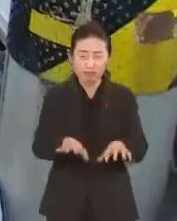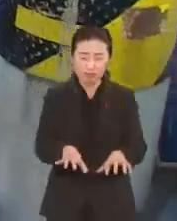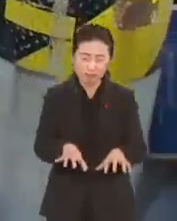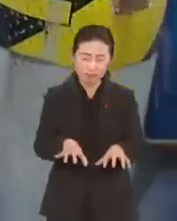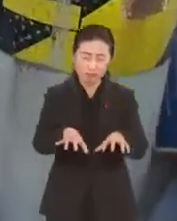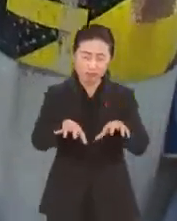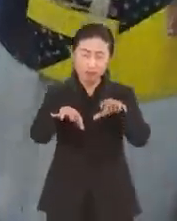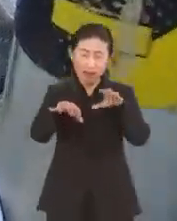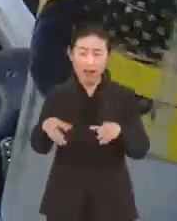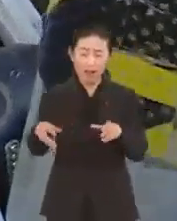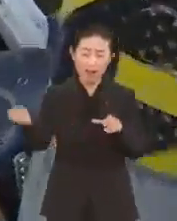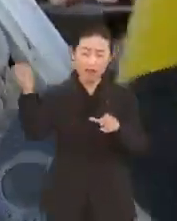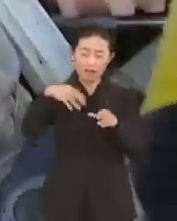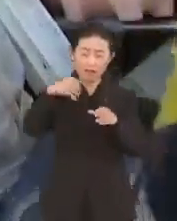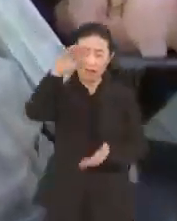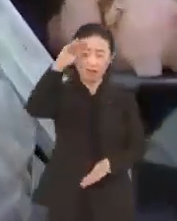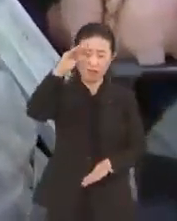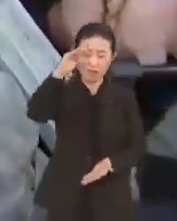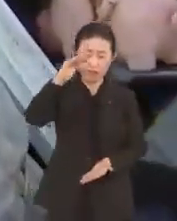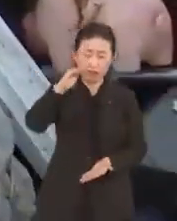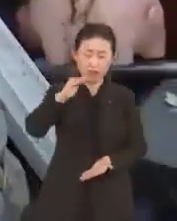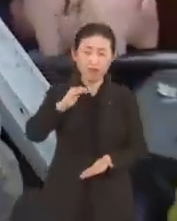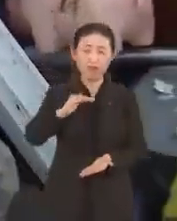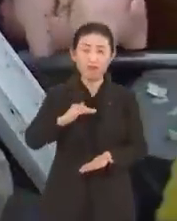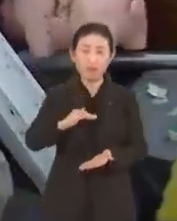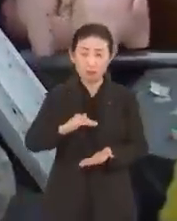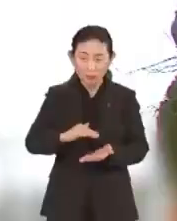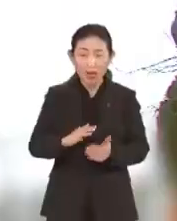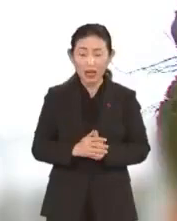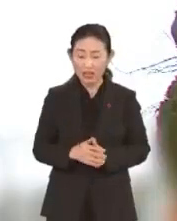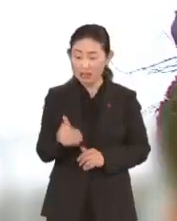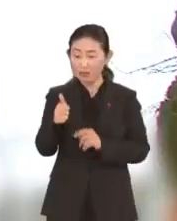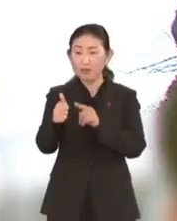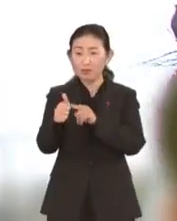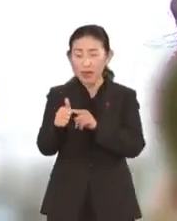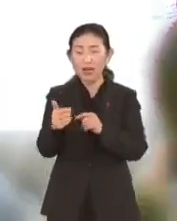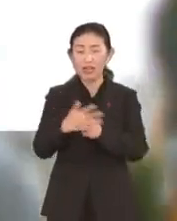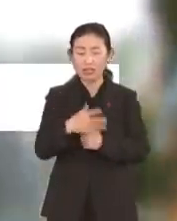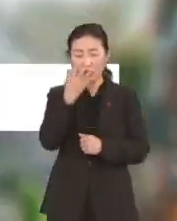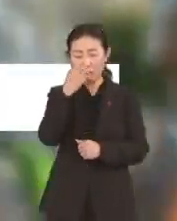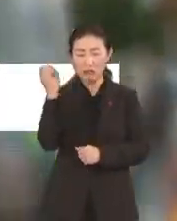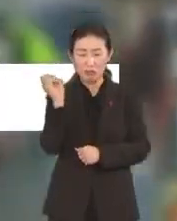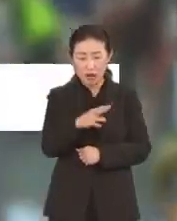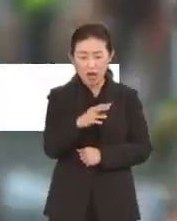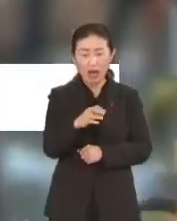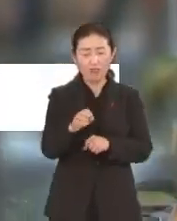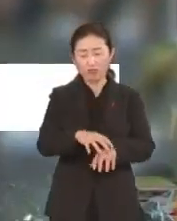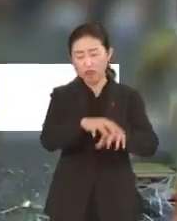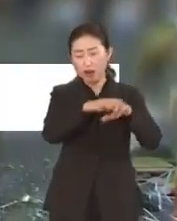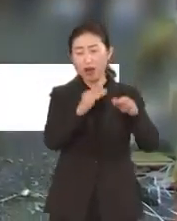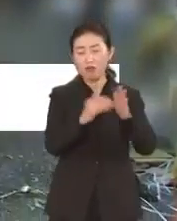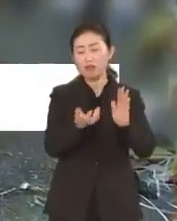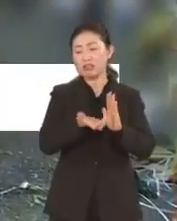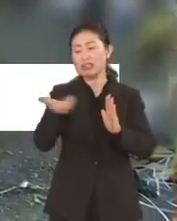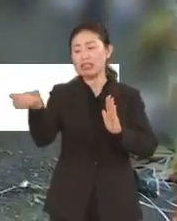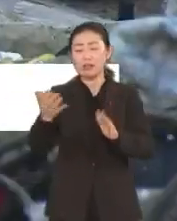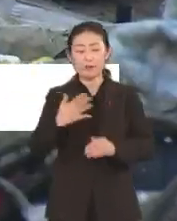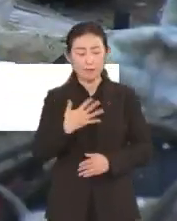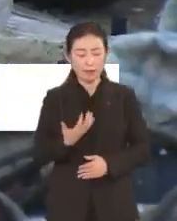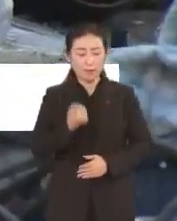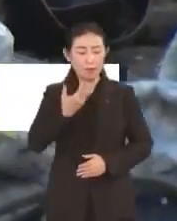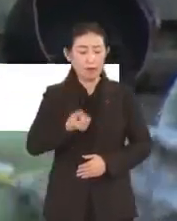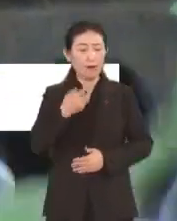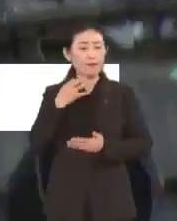쓰레기까지 온갖 물품들이 쏟아져 나왔습니다. 세입자였던 A씨가 쓰레기 더미를 남기고 이사간 뒤 이를 자신의